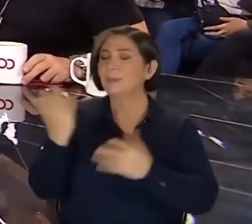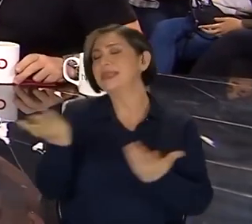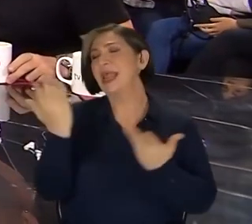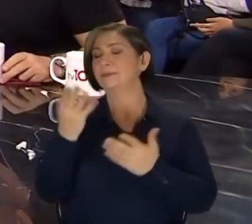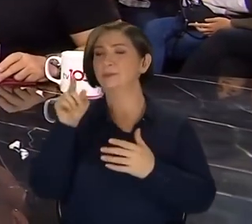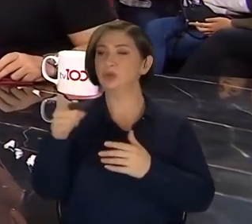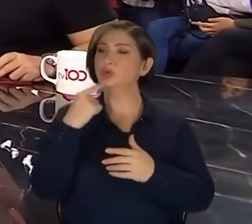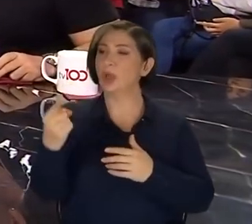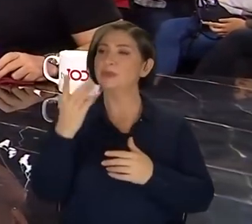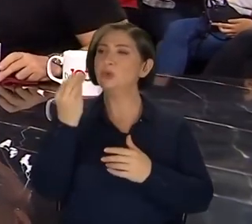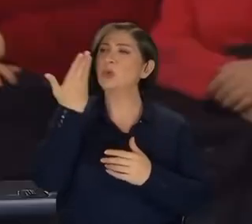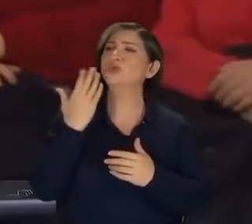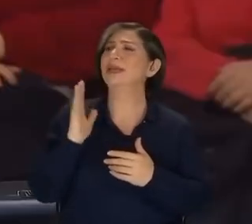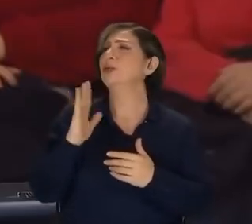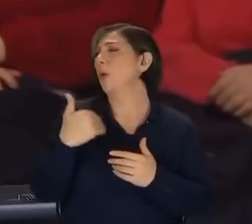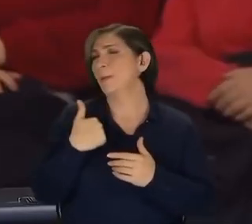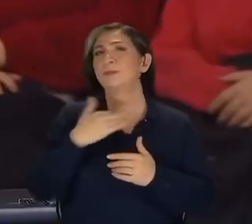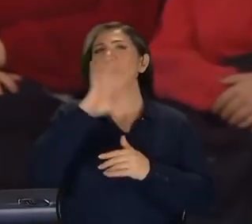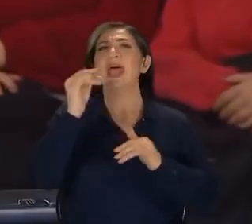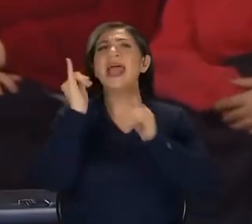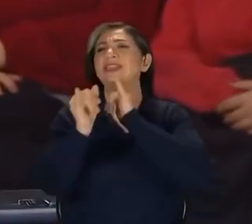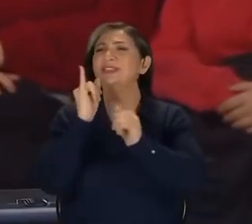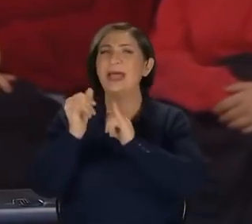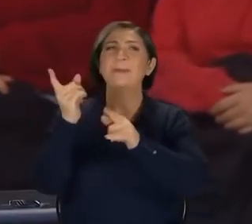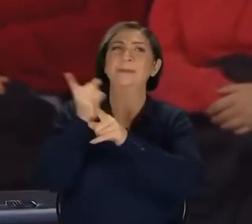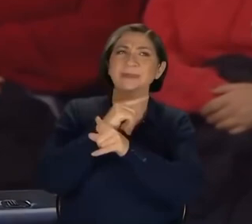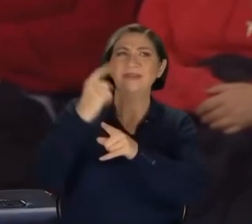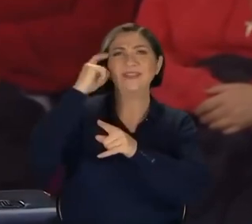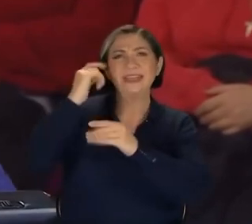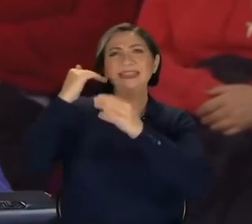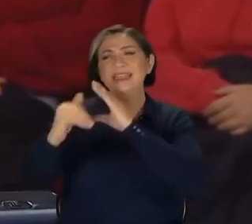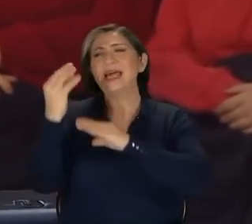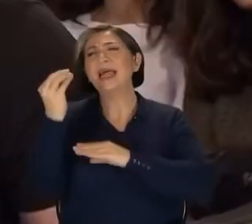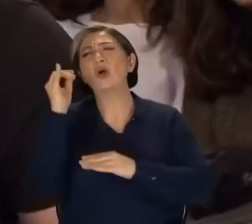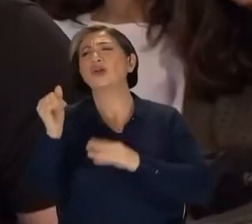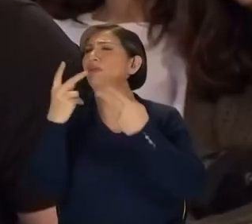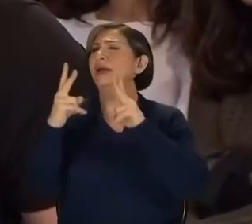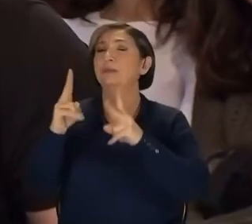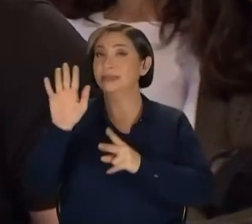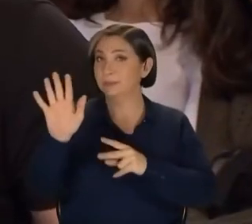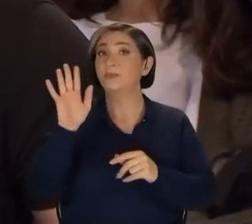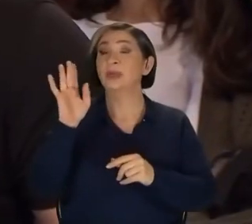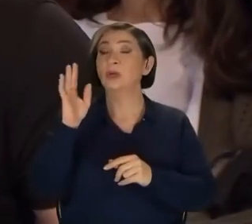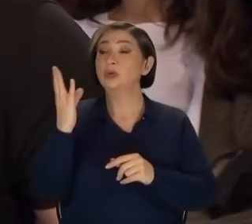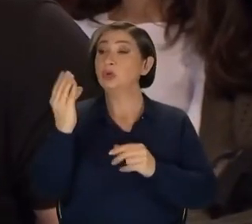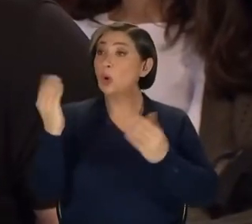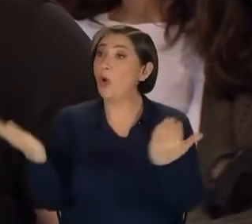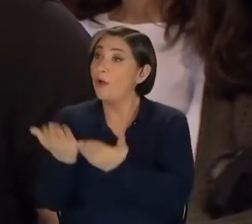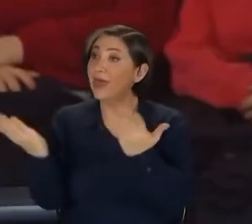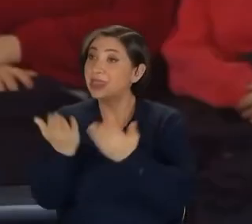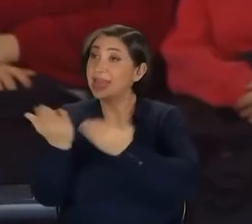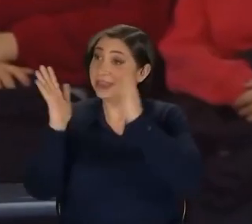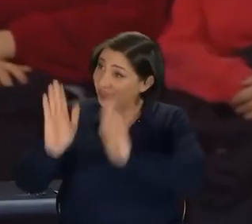mesela şunu söylenmesi çok hoşuma gidiyor. Bütün eleştirilerde bilmem ne de iyi kötü fark etmez. Yani çok övenlerde